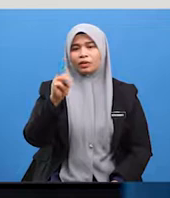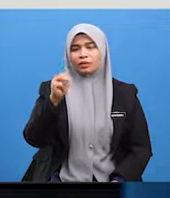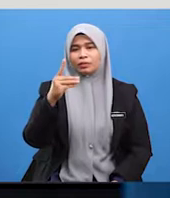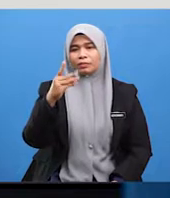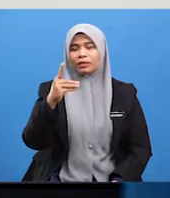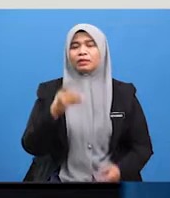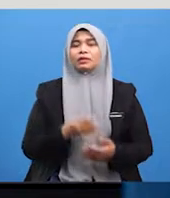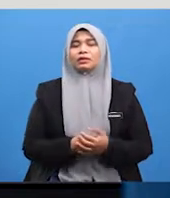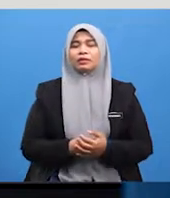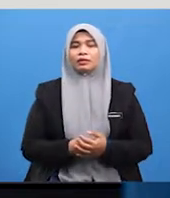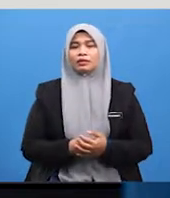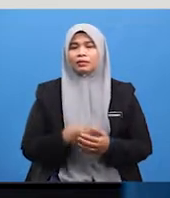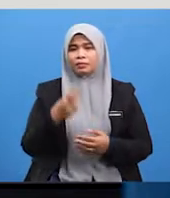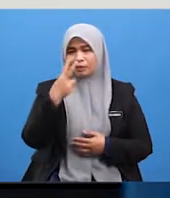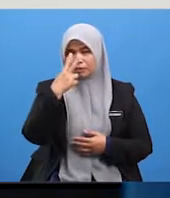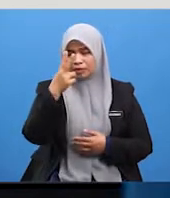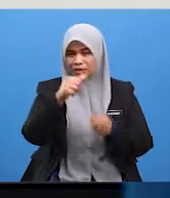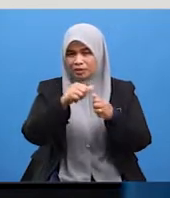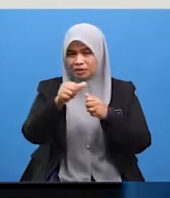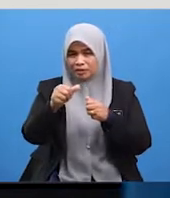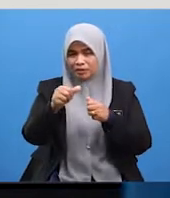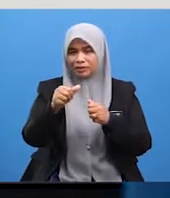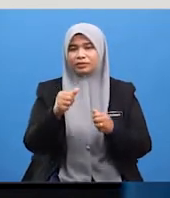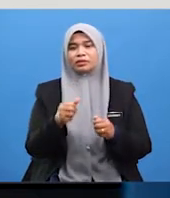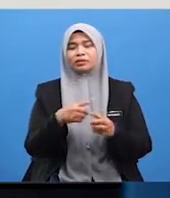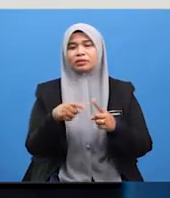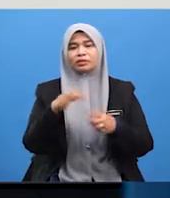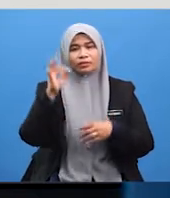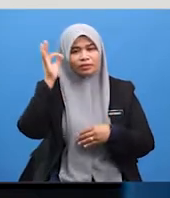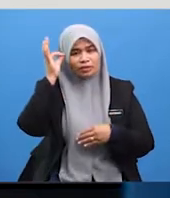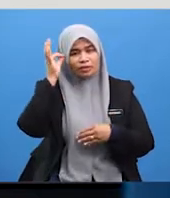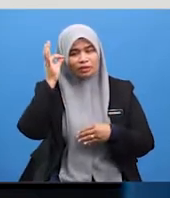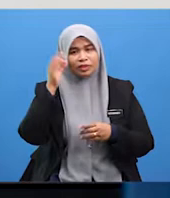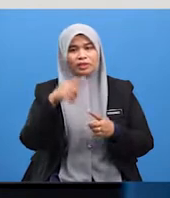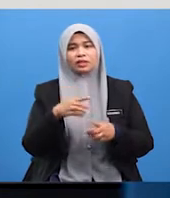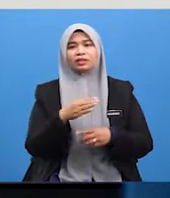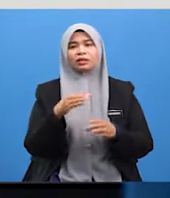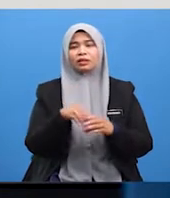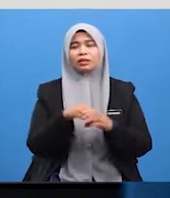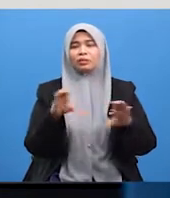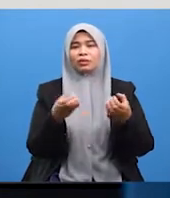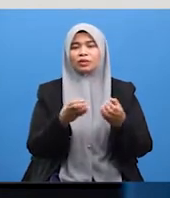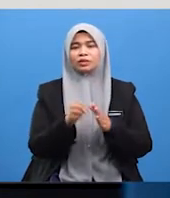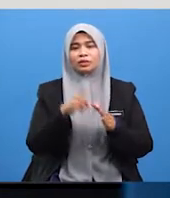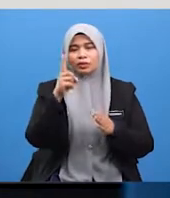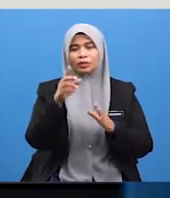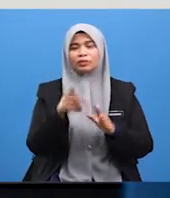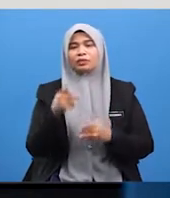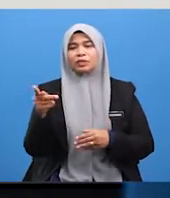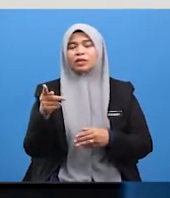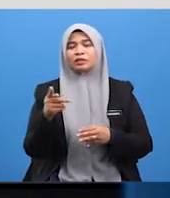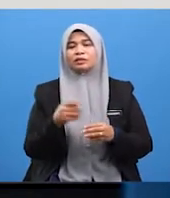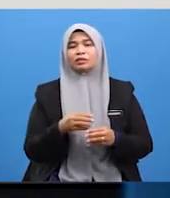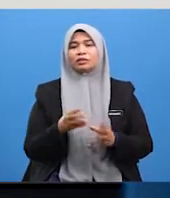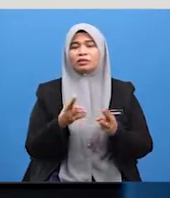Beliau berpandangan jauh dalam berfikir, dalam melakukan sesuatu perkara, terutama